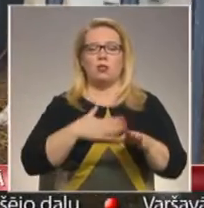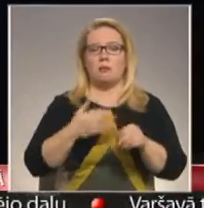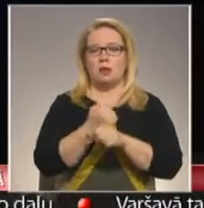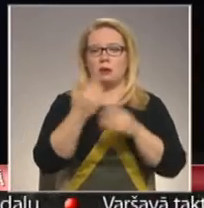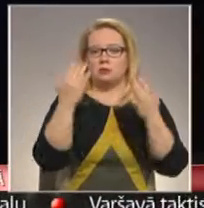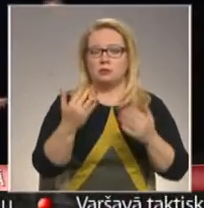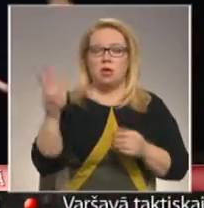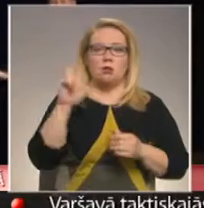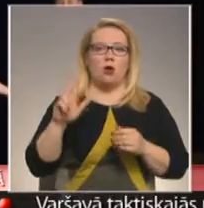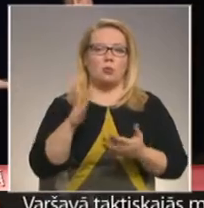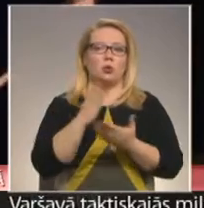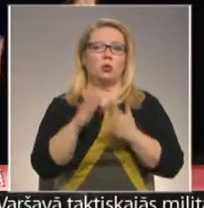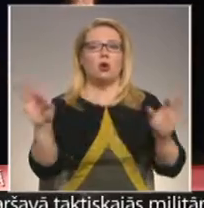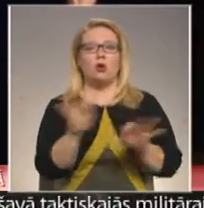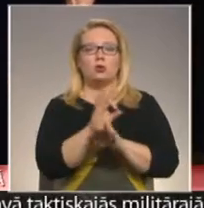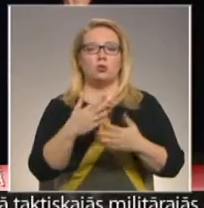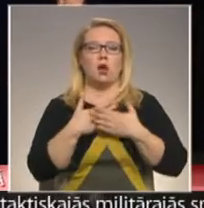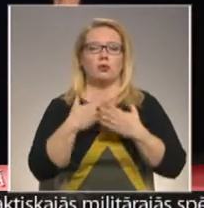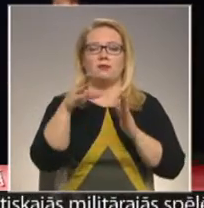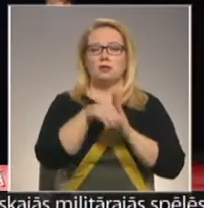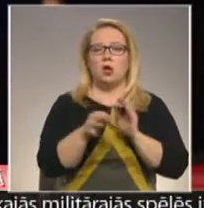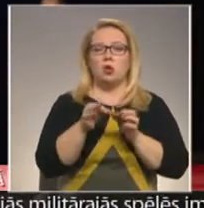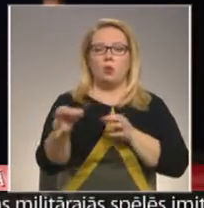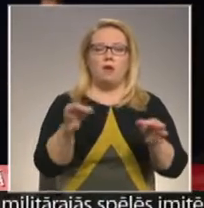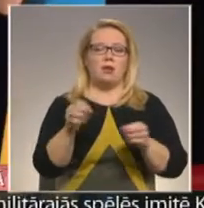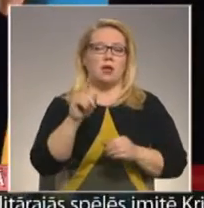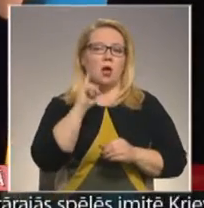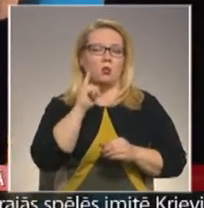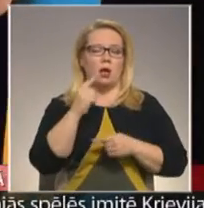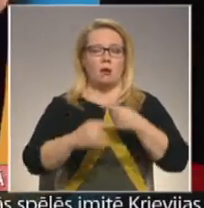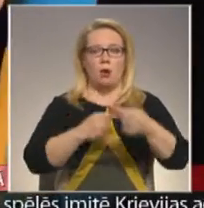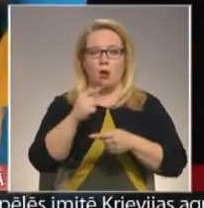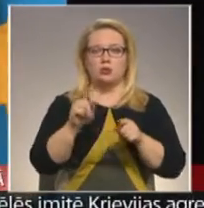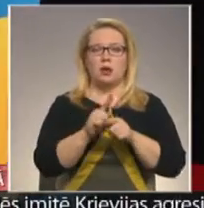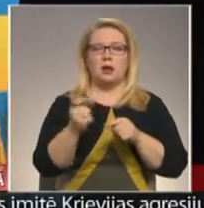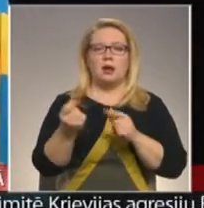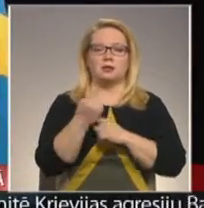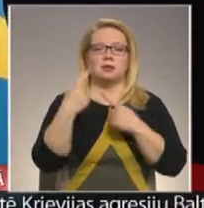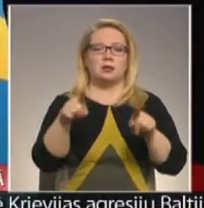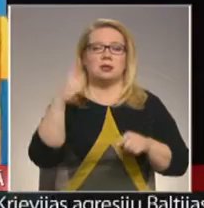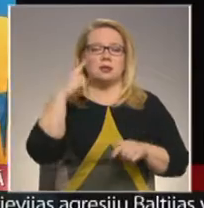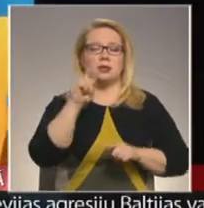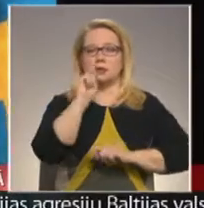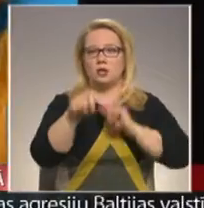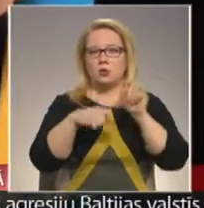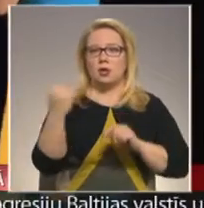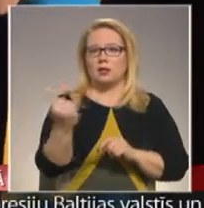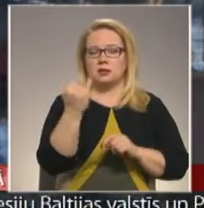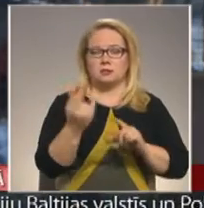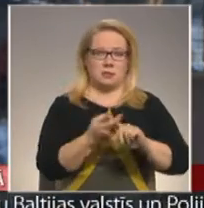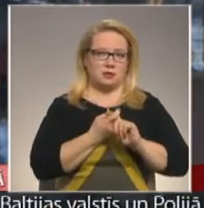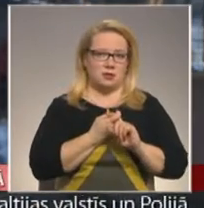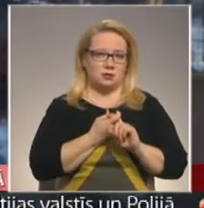pasākumus. Daugavpilī notiek koncerti, kur aktīvi iesaistās arī novada jaunākā paudze, rastas arī vairākas citas idejas ziedotāju intereses